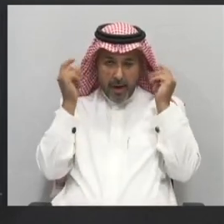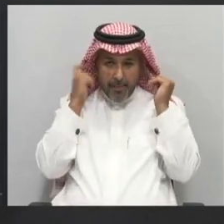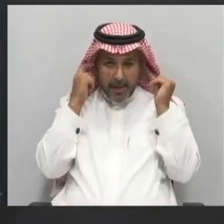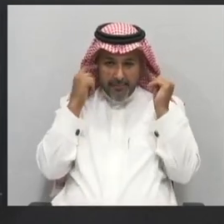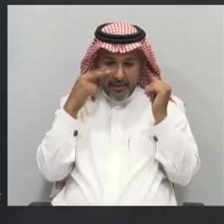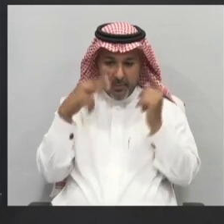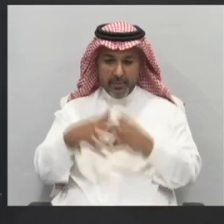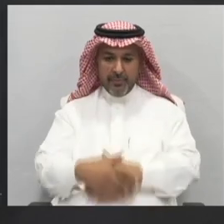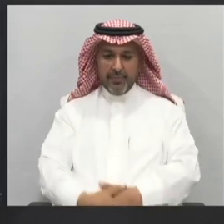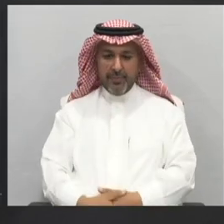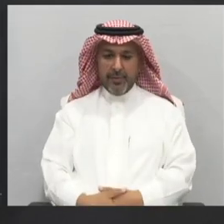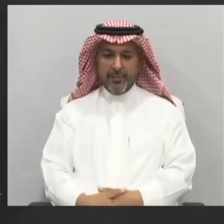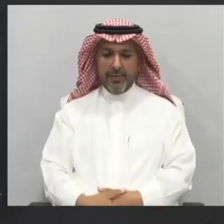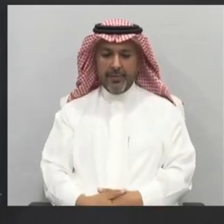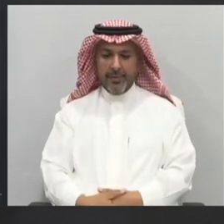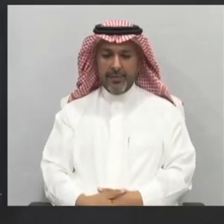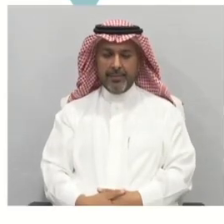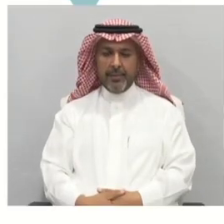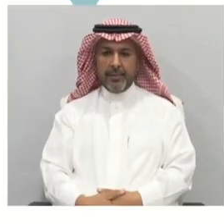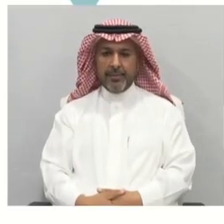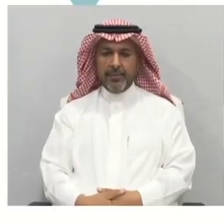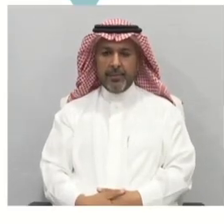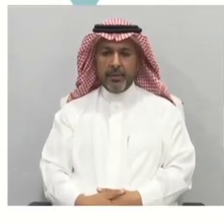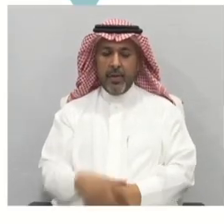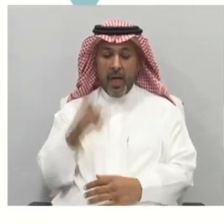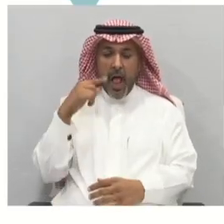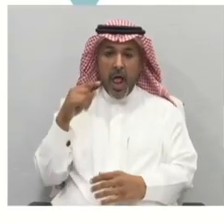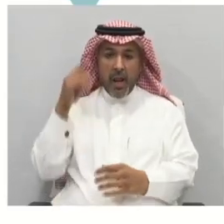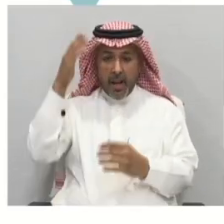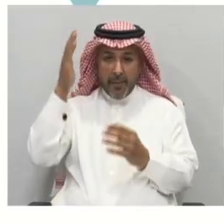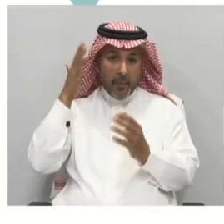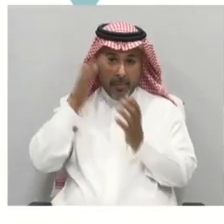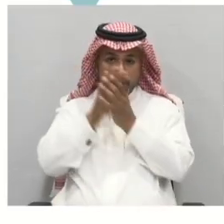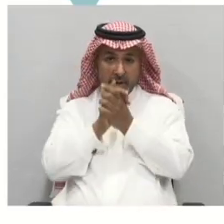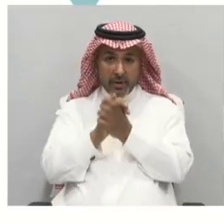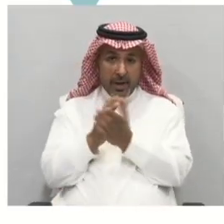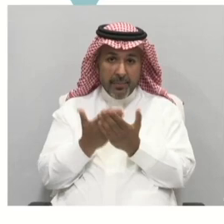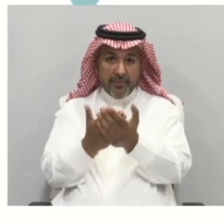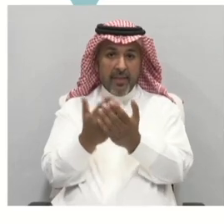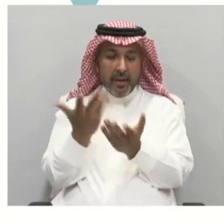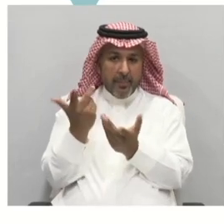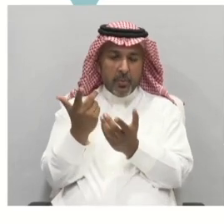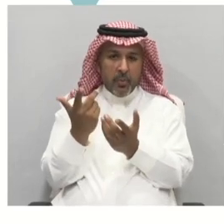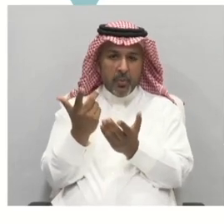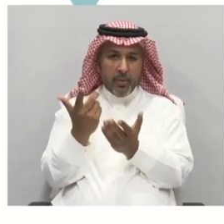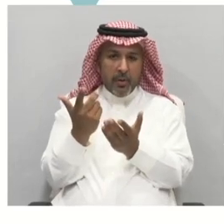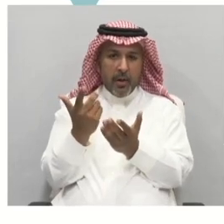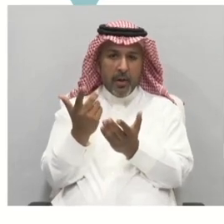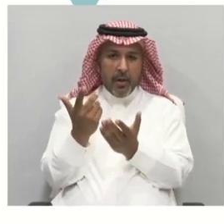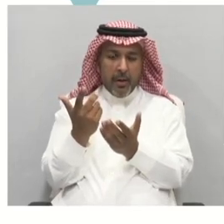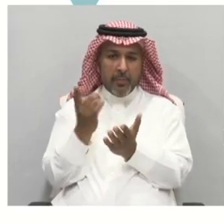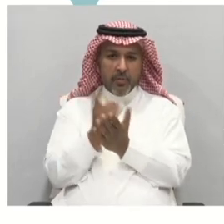ويسمعونها وهذا برهان قاطع كما ذكرت لكم على وجود مرسلهم وهو الله سبحانه